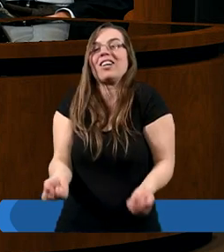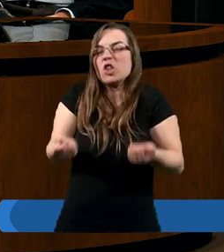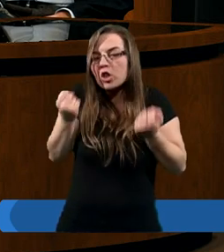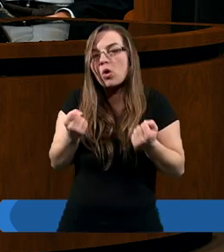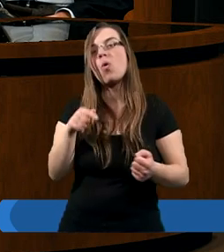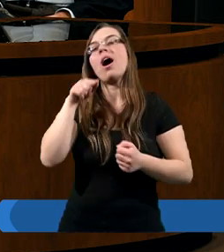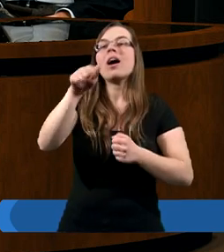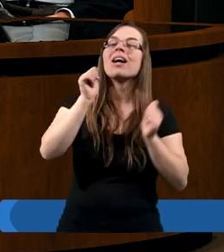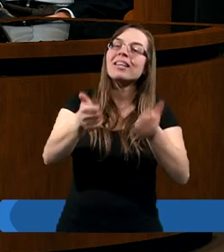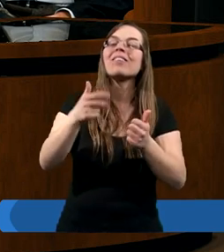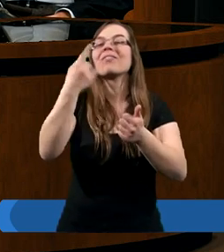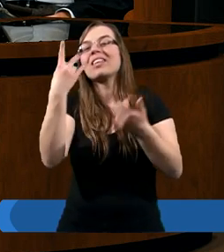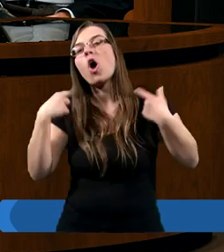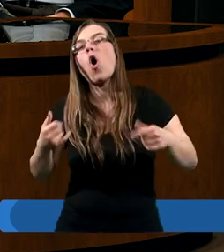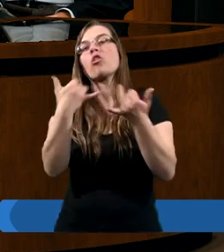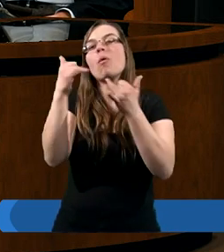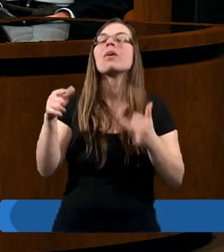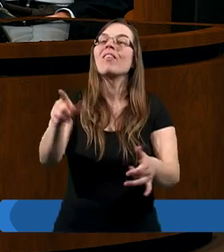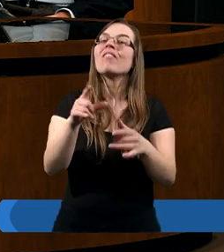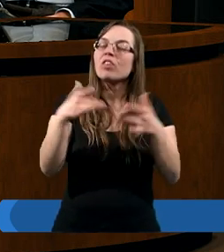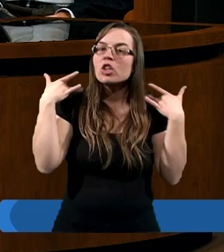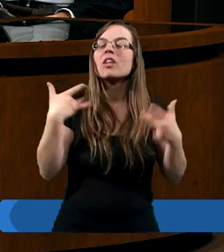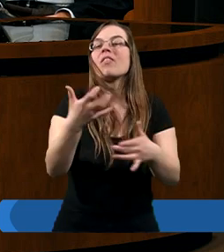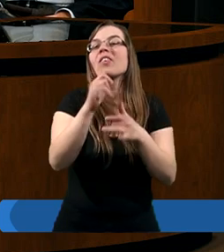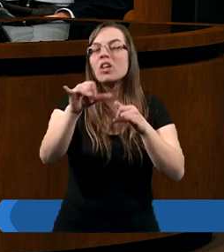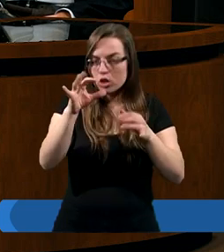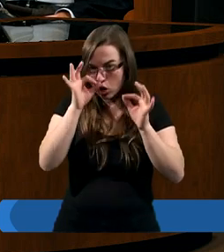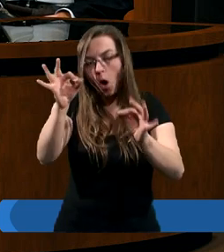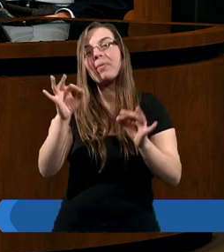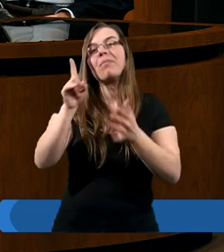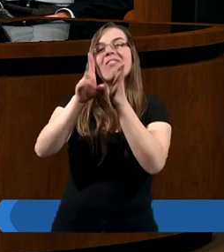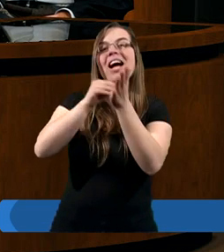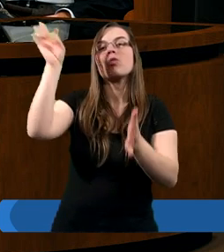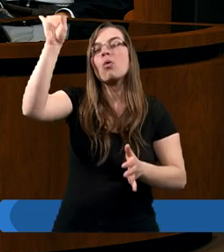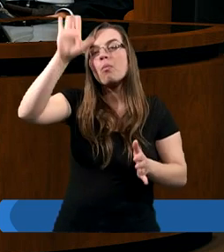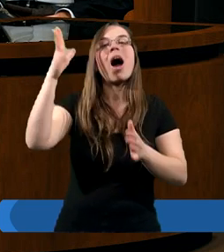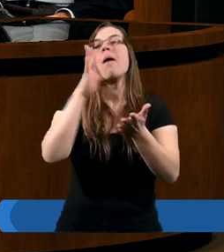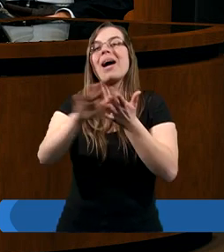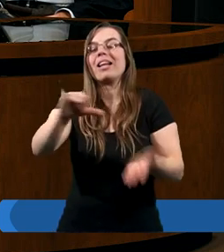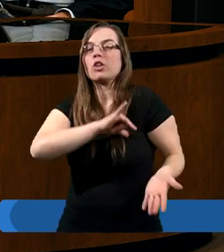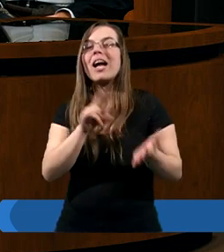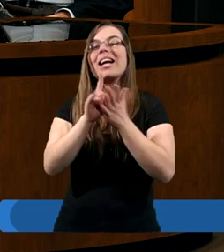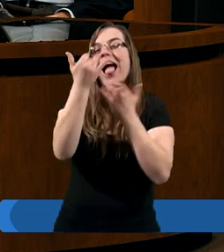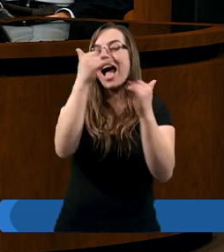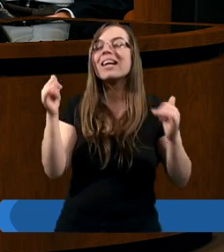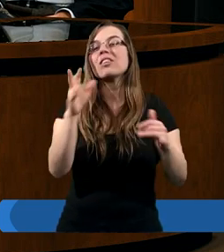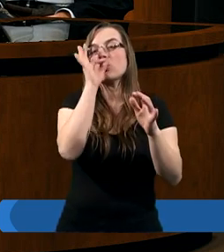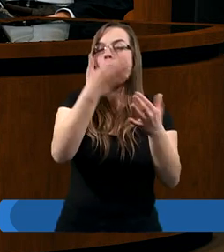siłę tej czy innej osobie żyć w sposób, który jest błogosławieństwem dla innych.